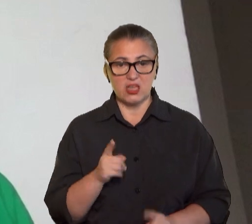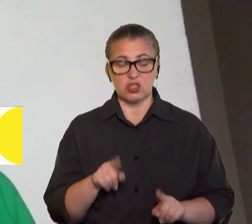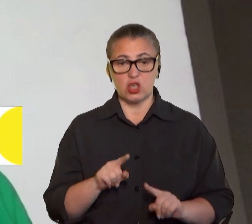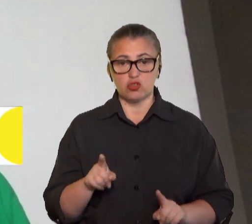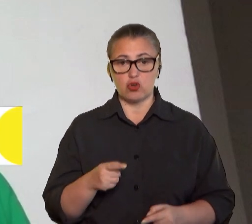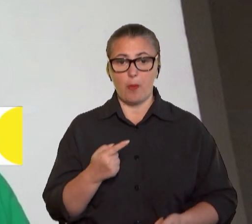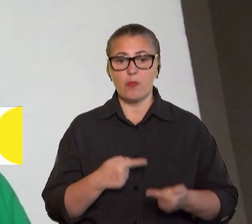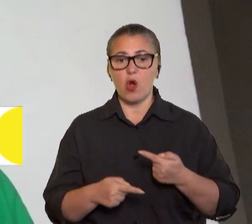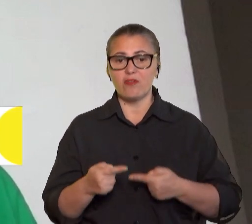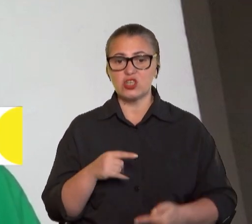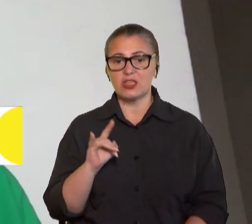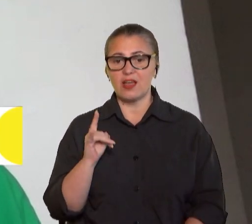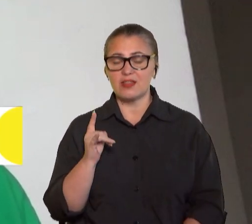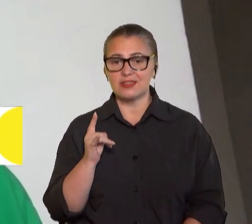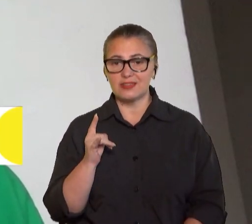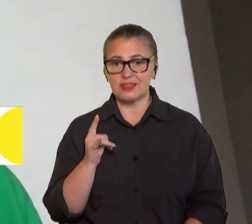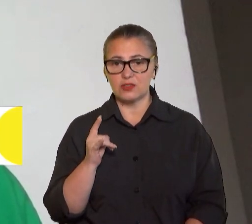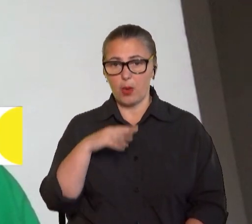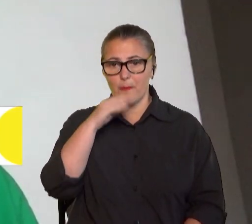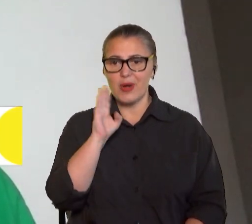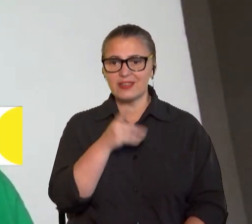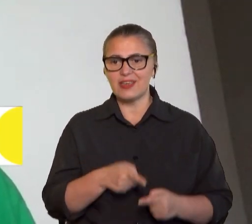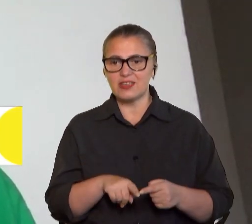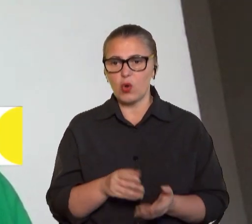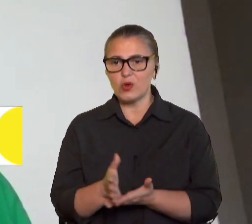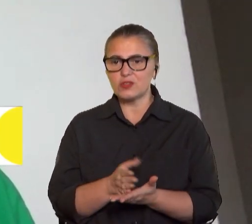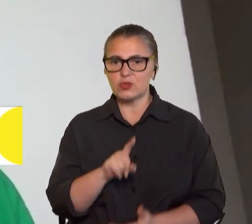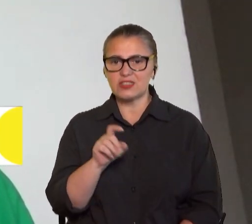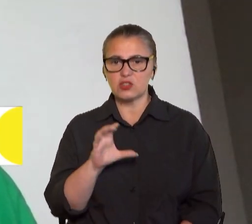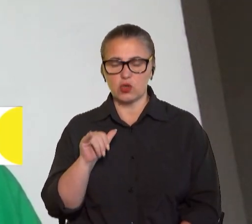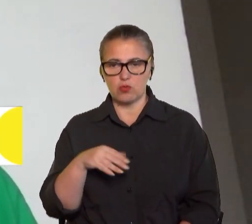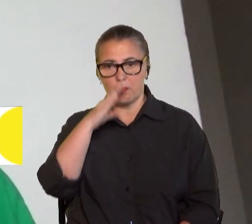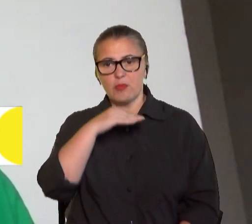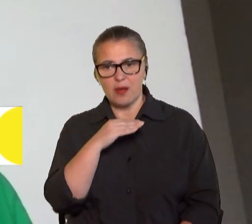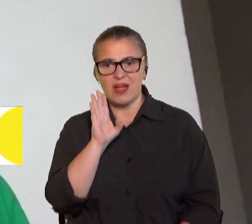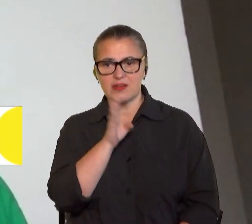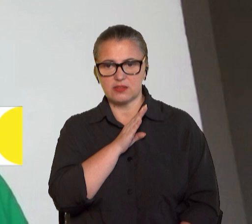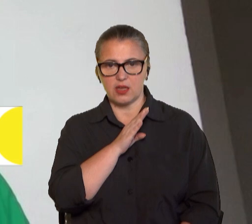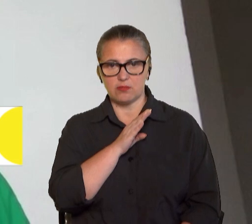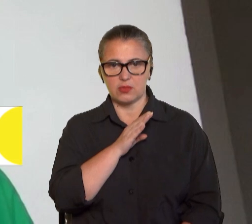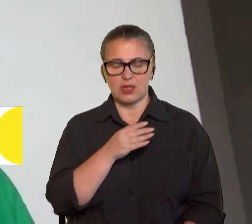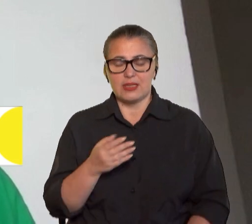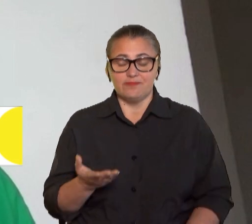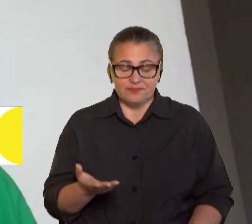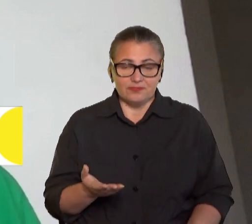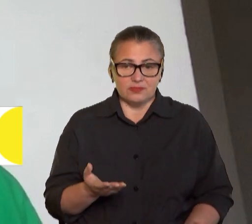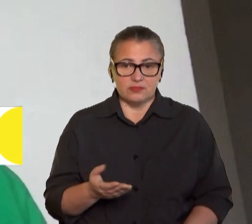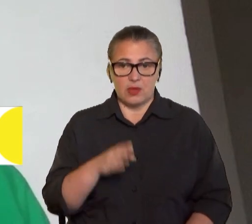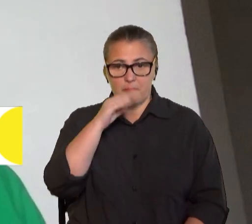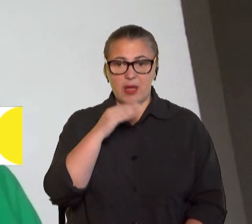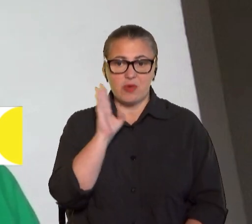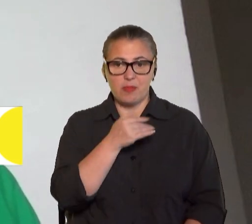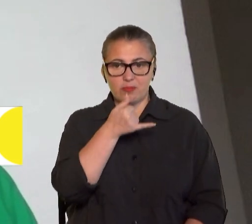повертали жінку, дитину, батьки якої служать у ЗСУ, і мама, і тато. З певних причин вони не могли, звісно,